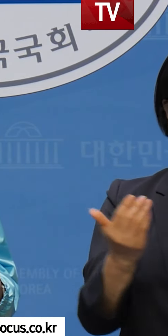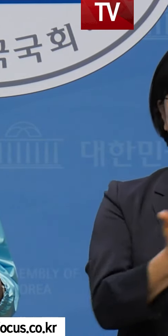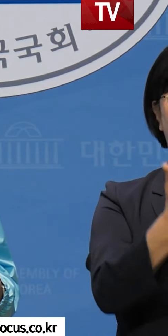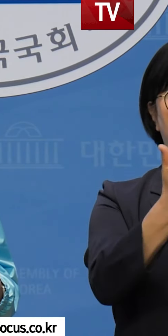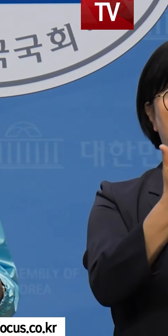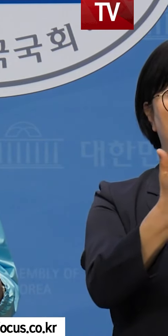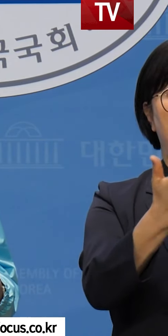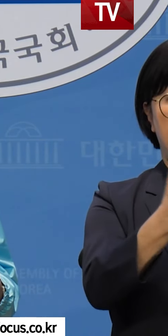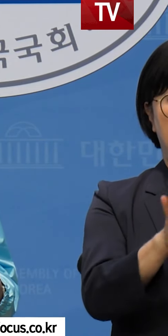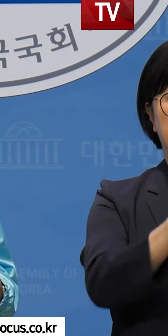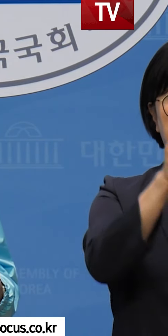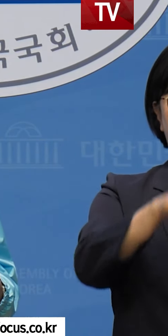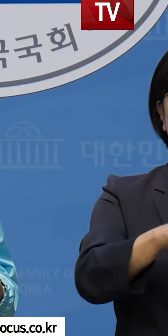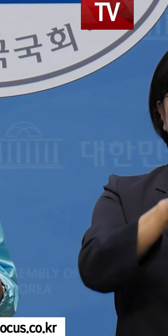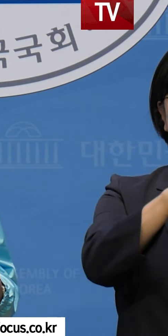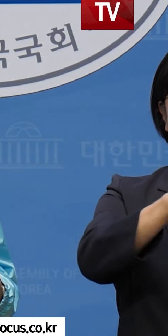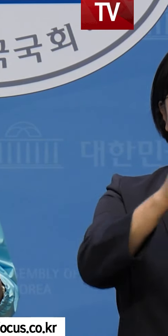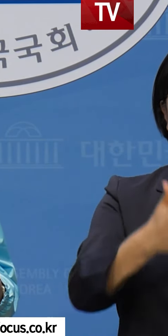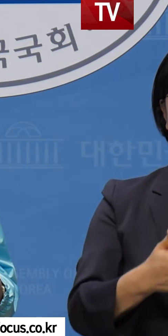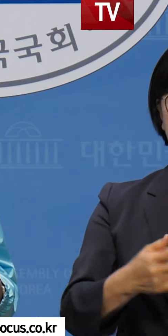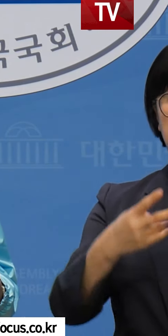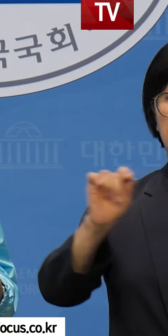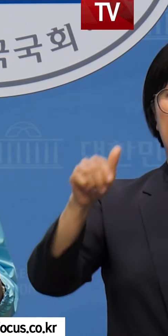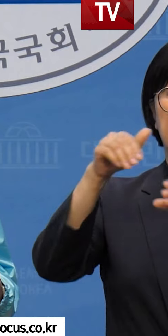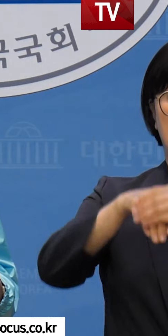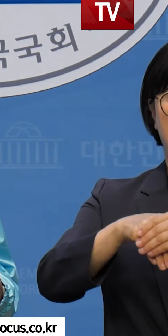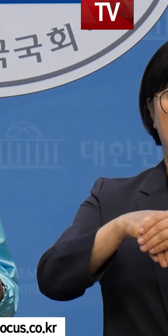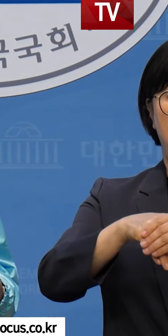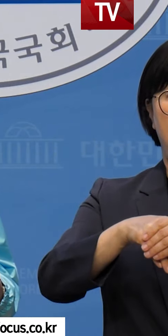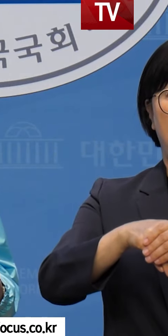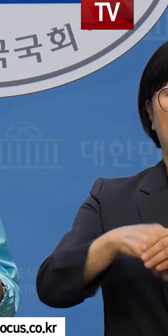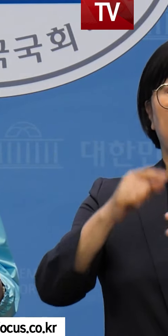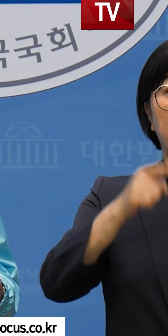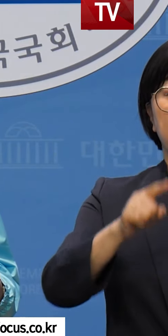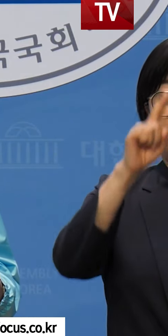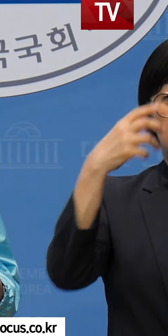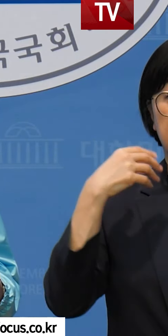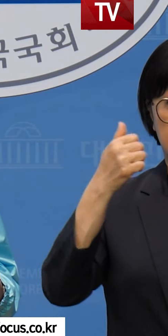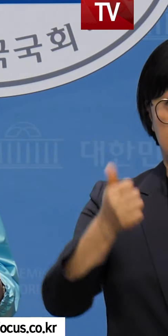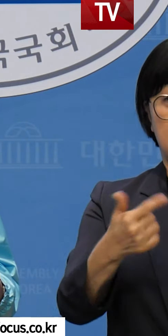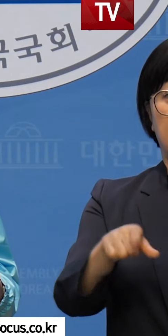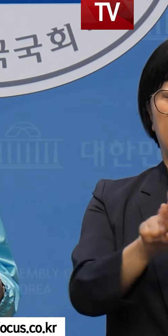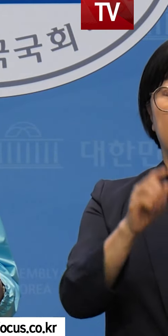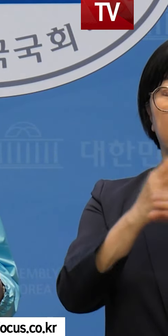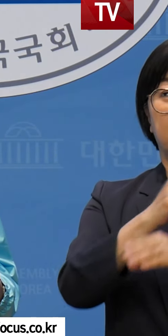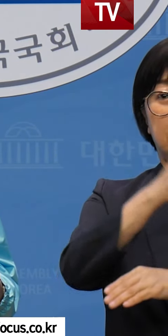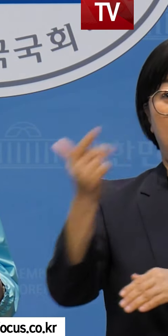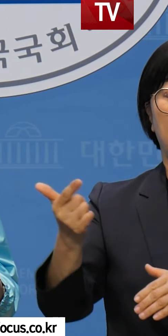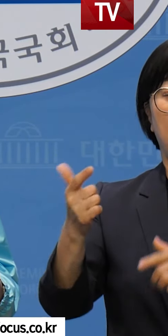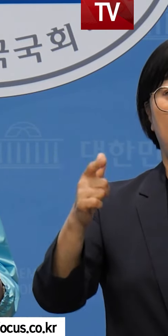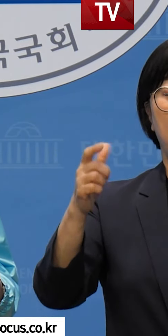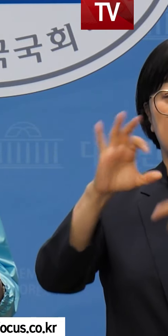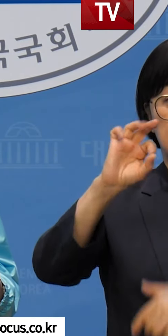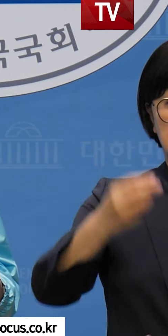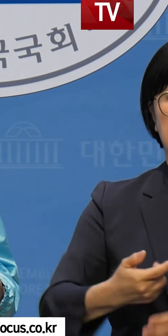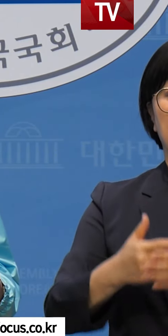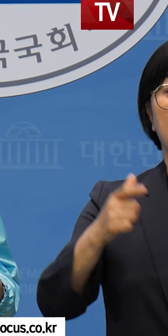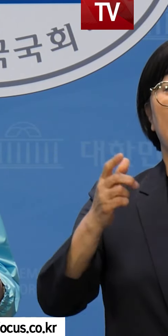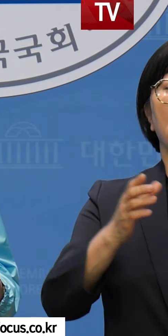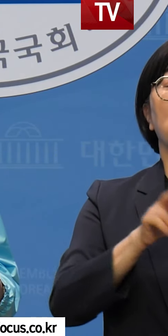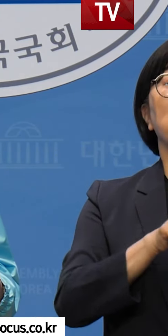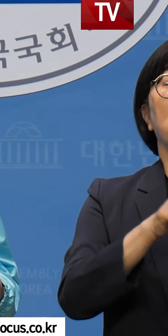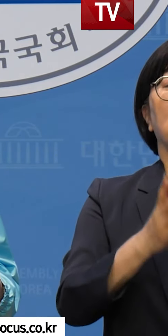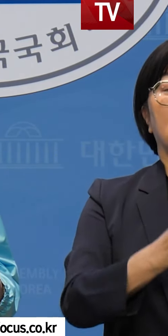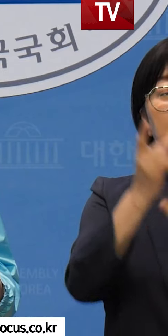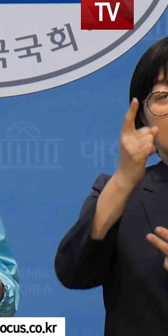진보당 박상순, 22대 총선 윤석열 정권 심판을 위한 중구 성동구 을 후보 단일화